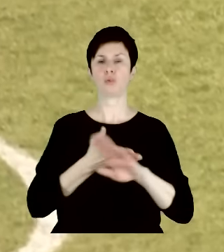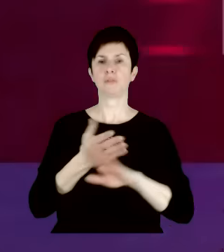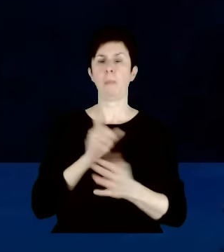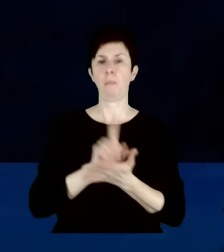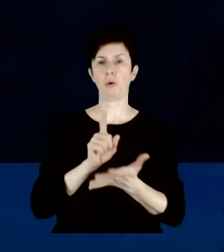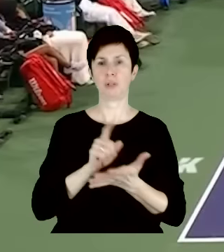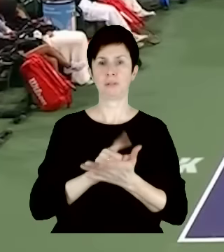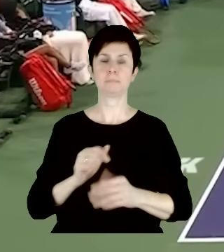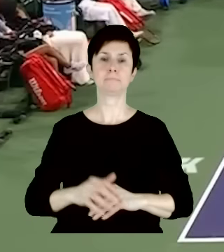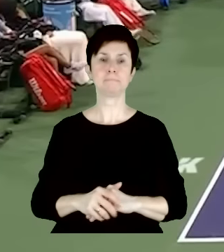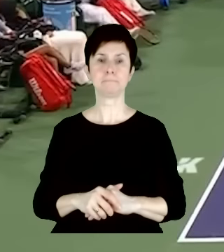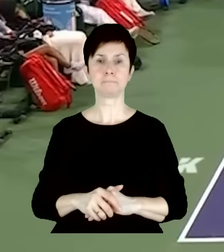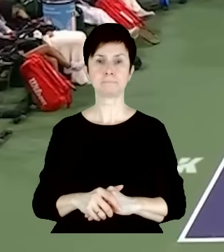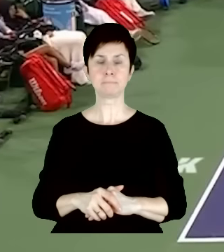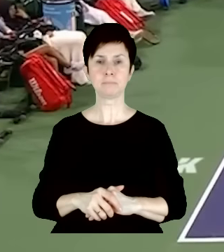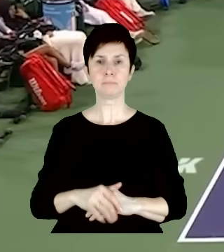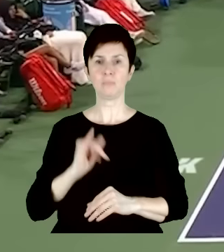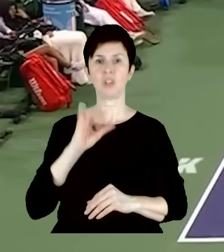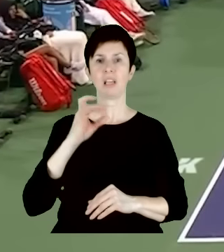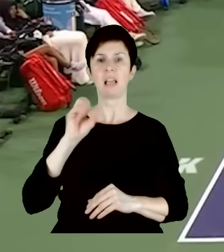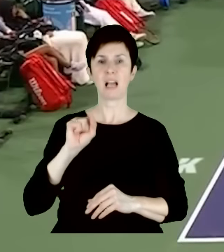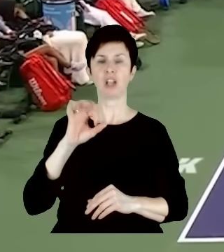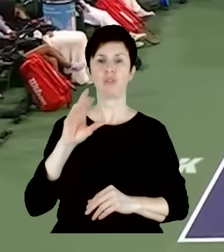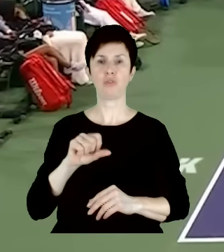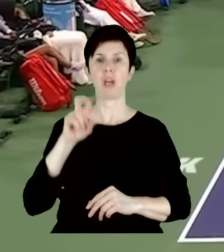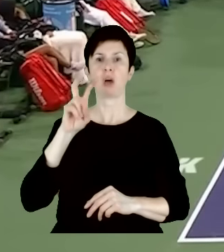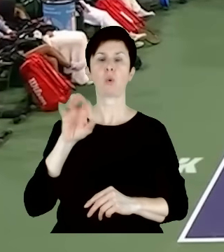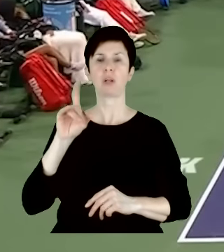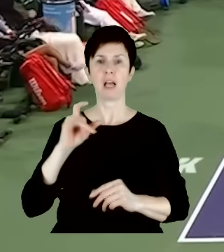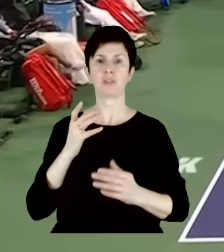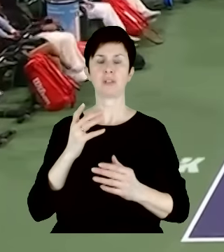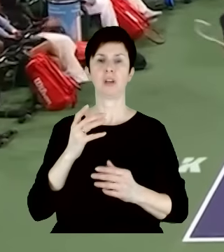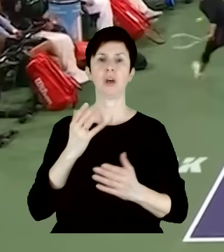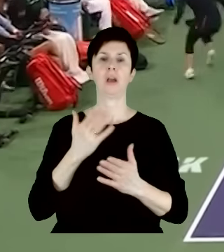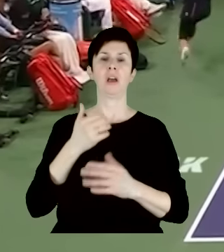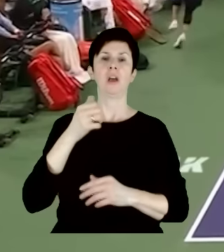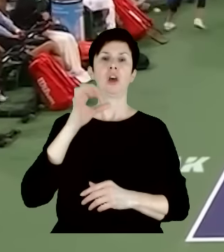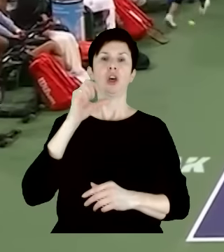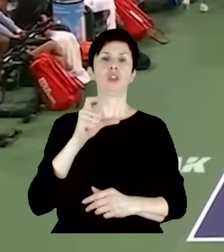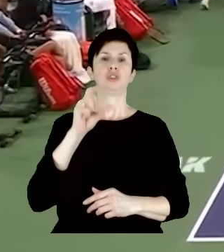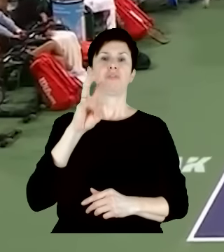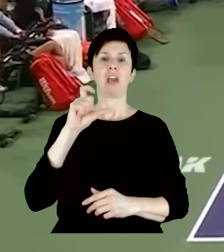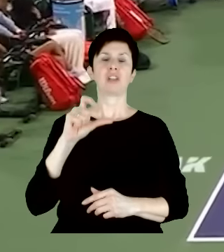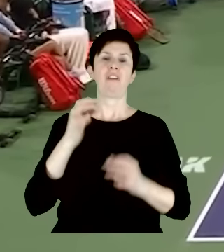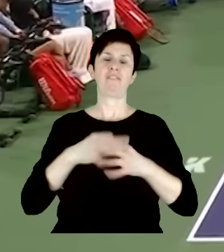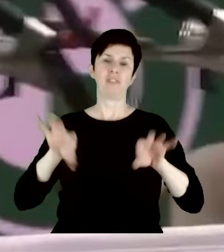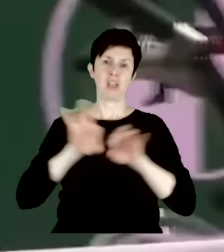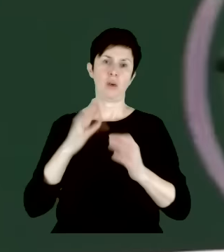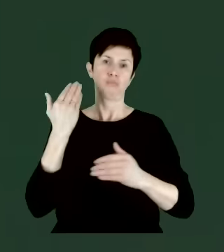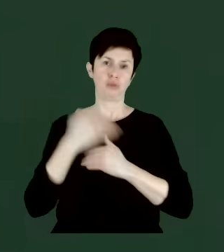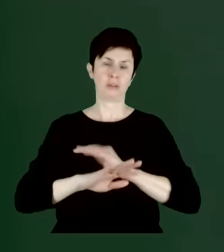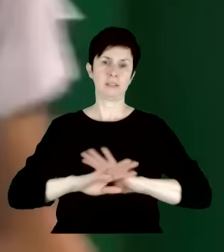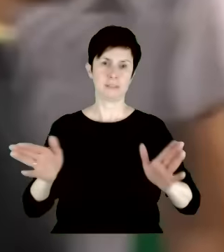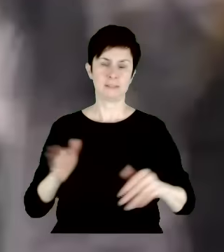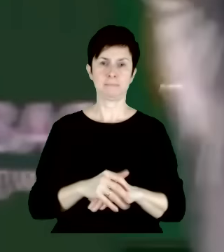lat więzienia. Iga Świątek i Hubert Hurkacz na ćwierćfinale zakończyli zmagania w pokazowym turnieju Eisenhower Cup. Polscy singliści